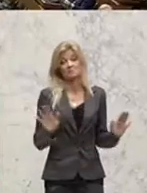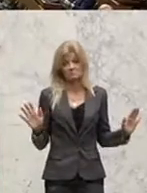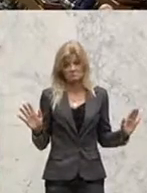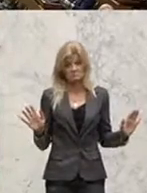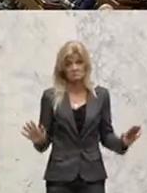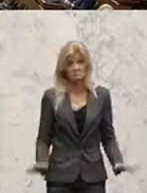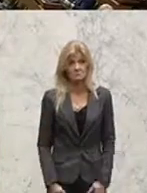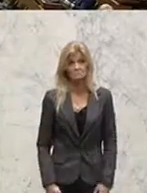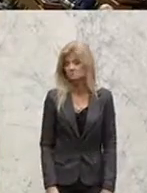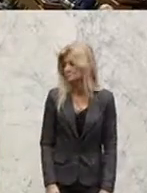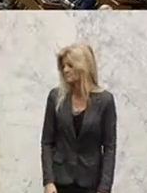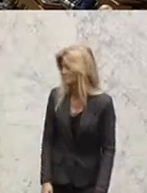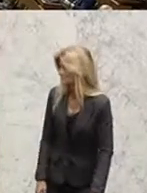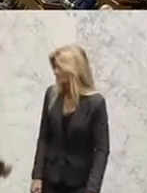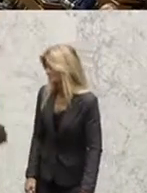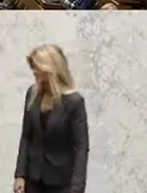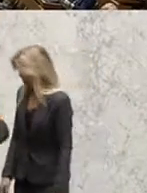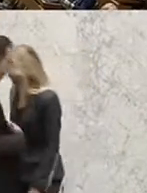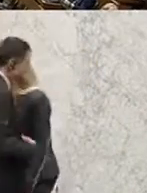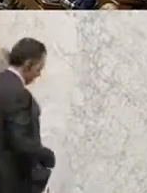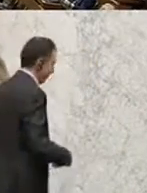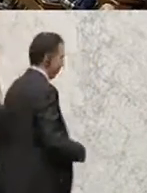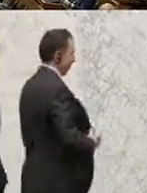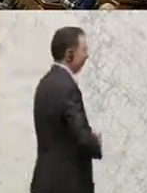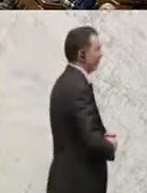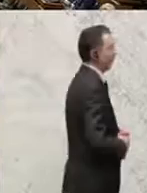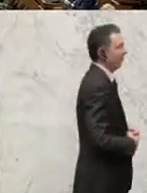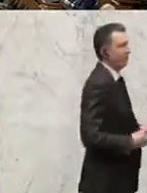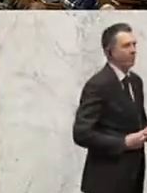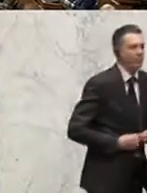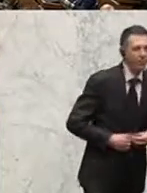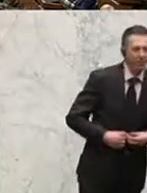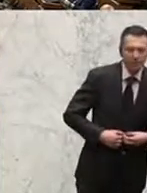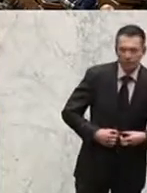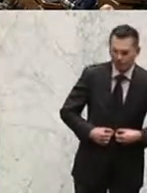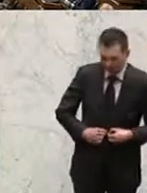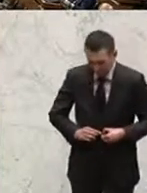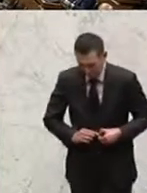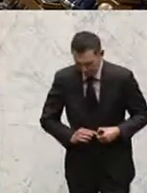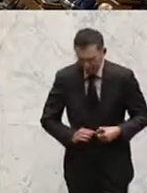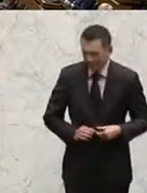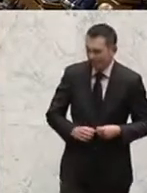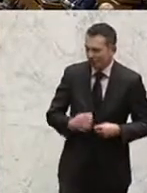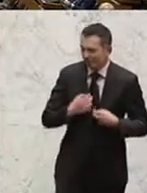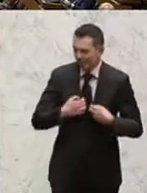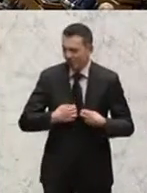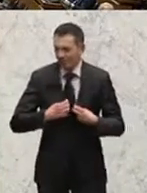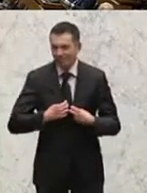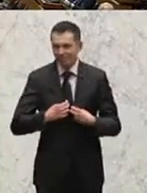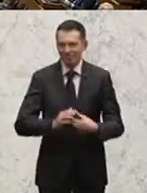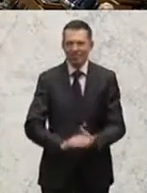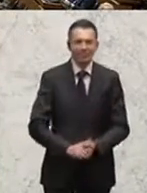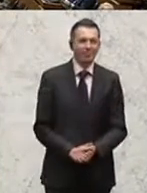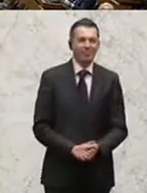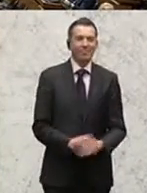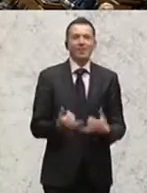Österreich sei eines der sichersten Länder der Welt, betont Innenministerin Johanna Mikl-Leitner von der ÖVP. Dennoch hätten sich 154